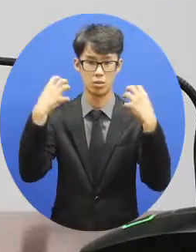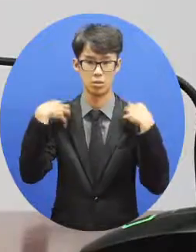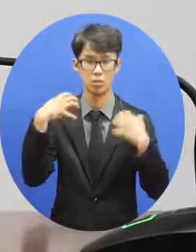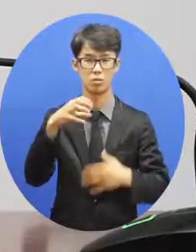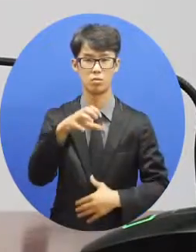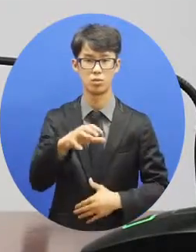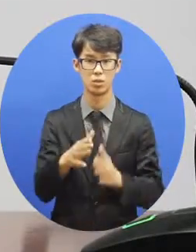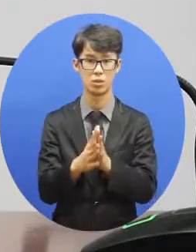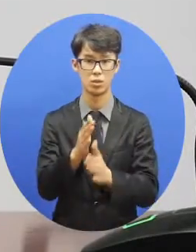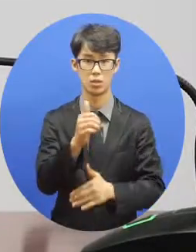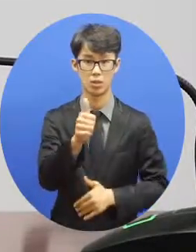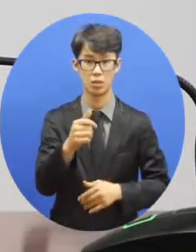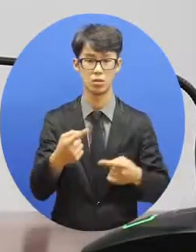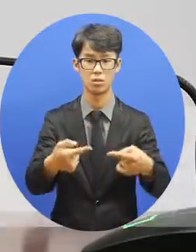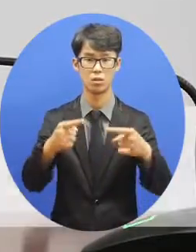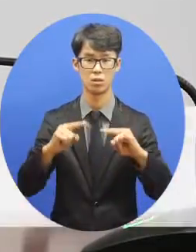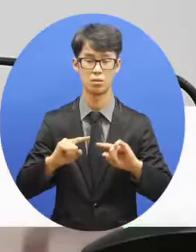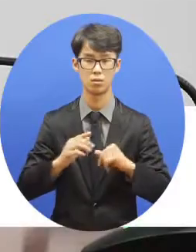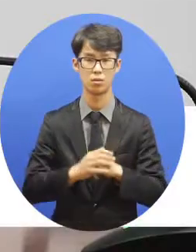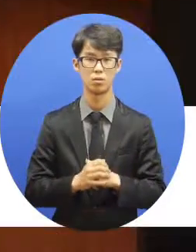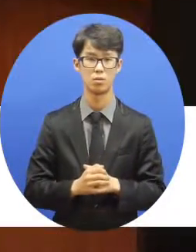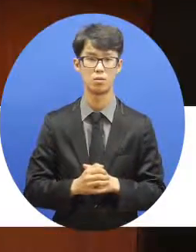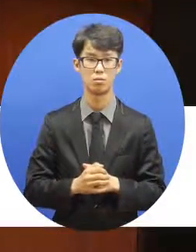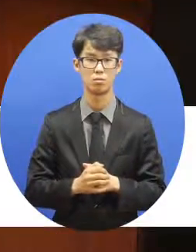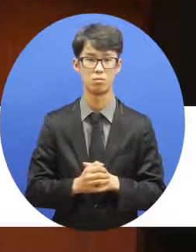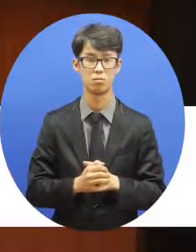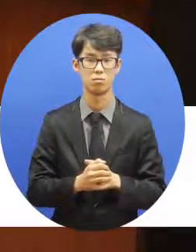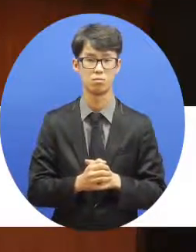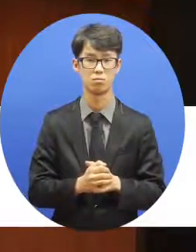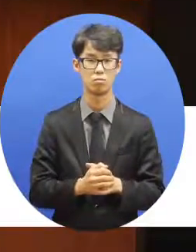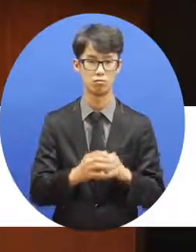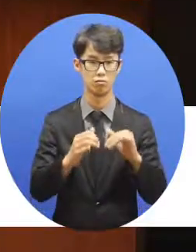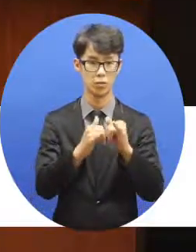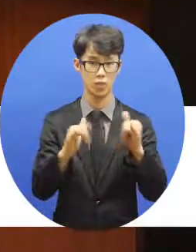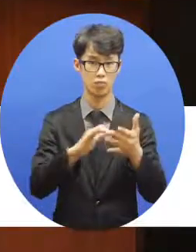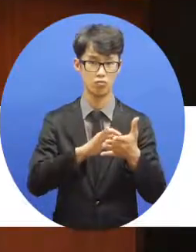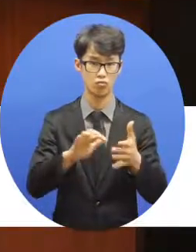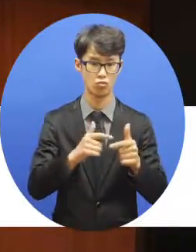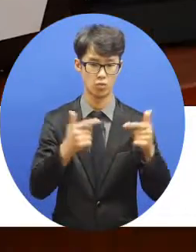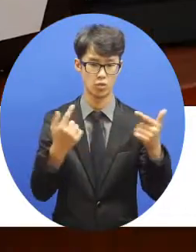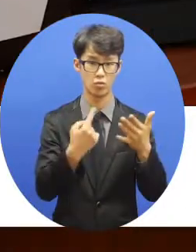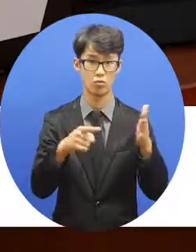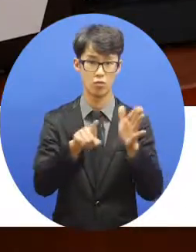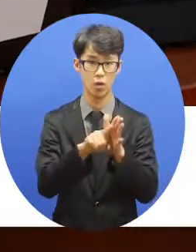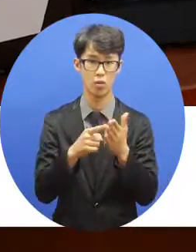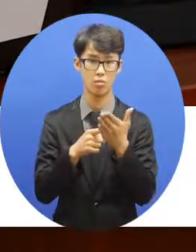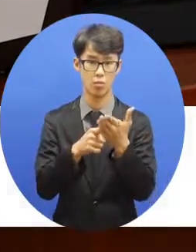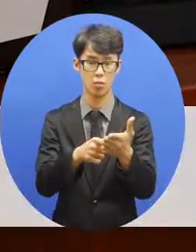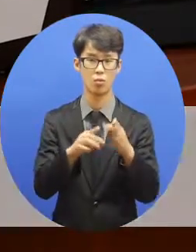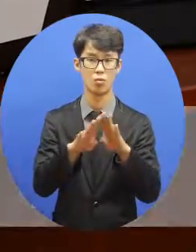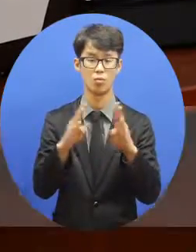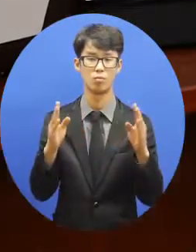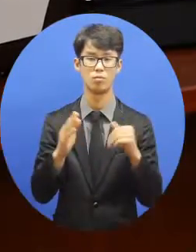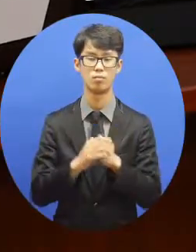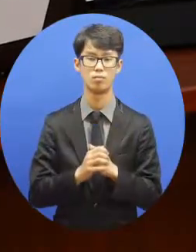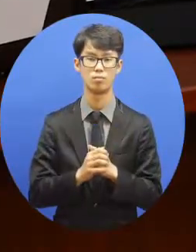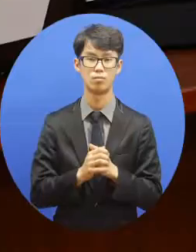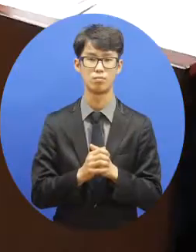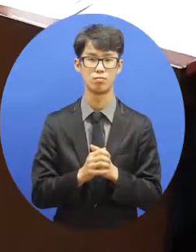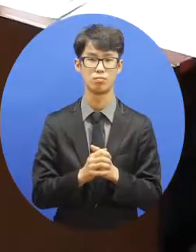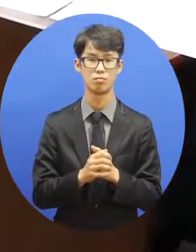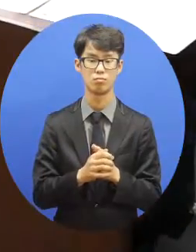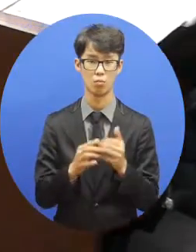중회의실에서 오시덕 공주시장이 참석한 가운데 공주시 인구늘리기 추진계획보고회를 열었습니다.